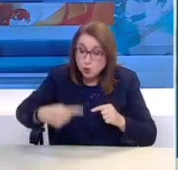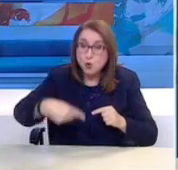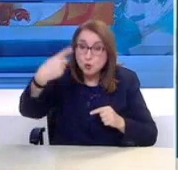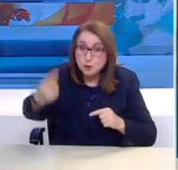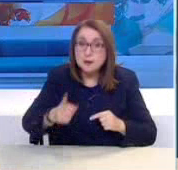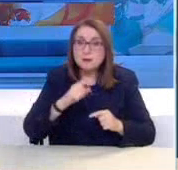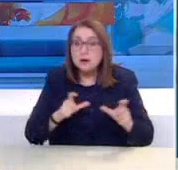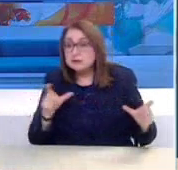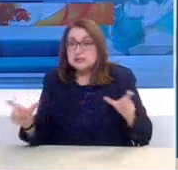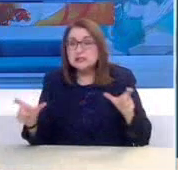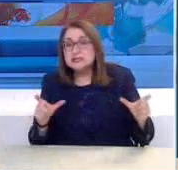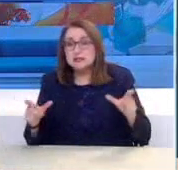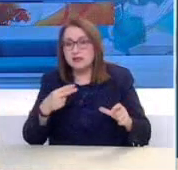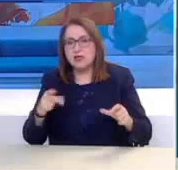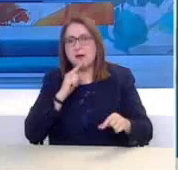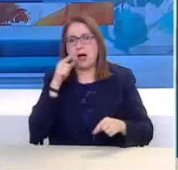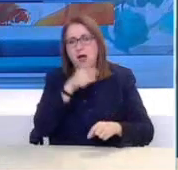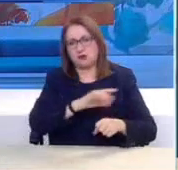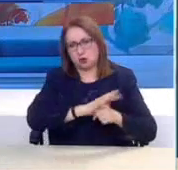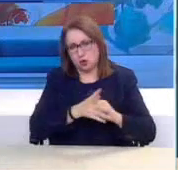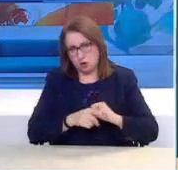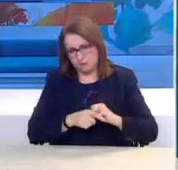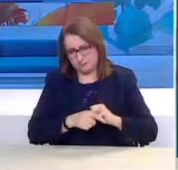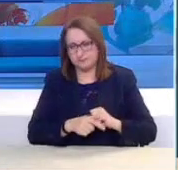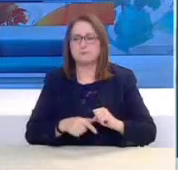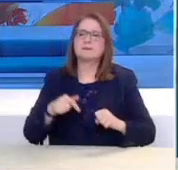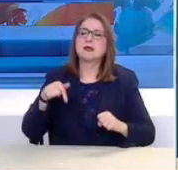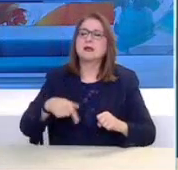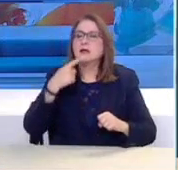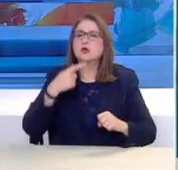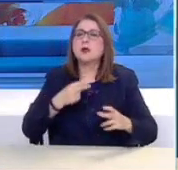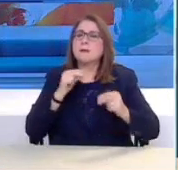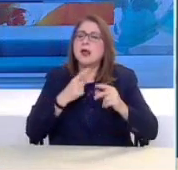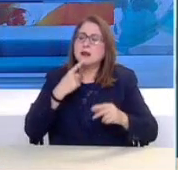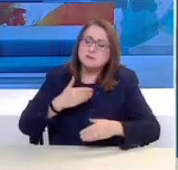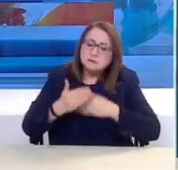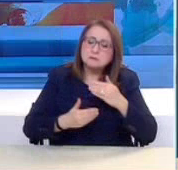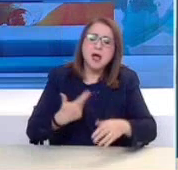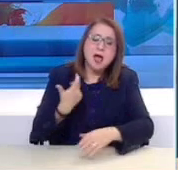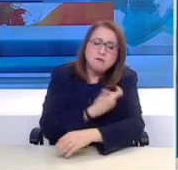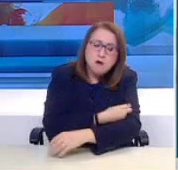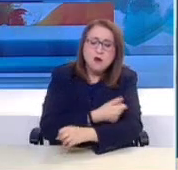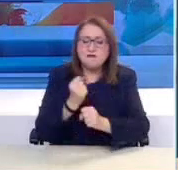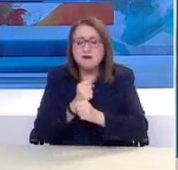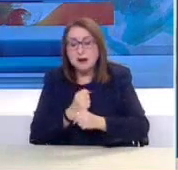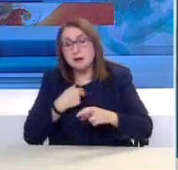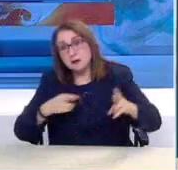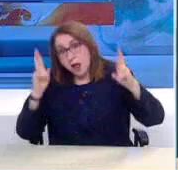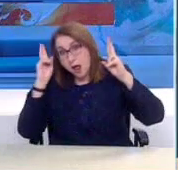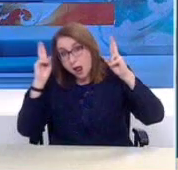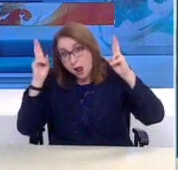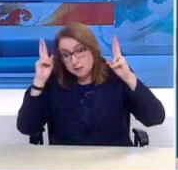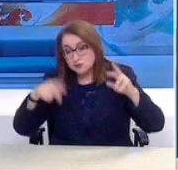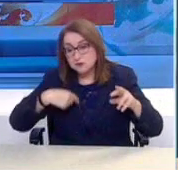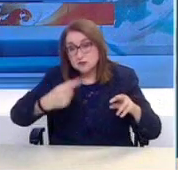Ακούγεται όλο και περισσότερο συζήτηση για θεραπευτικά σχήματα και εμβόλια. Εμείς ελπίζουμε να έχουμε περισσότερα ενθαρρυντικά νέα τις επόμενες εβδομάδες για τα